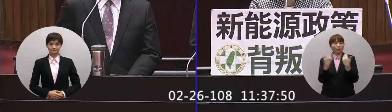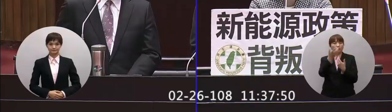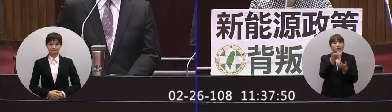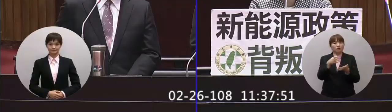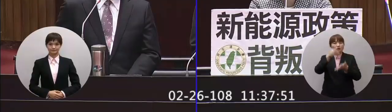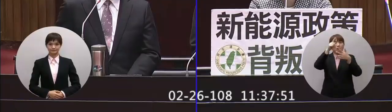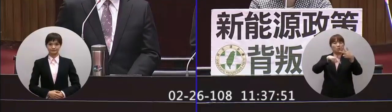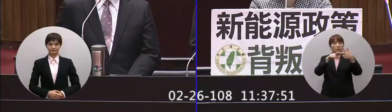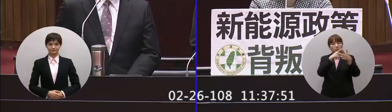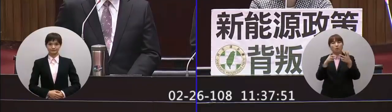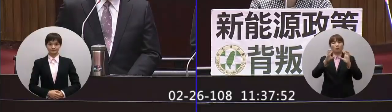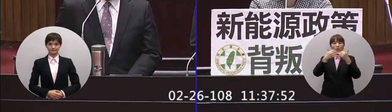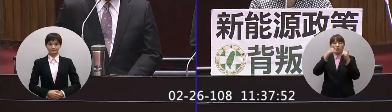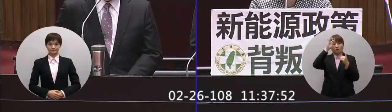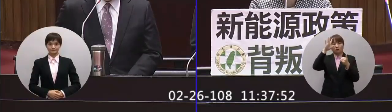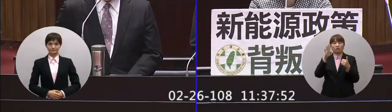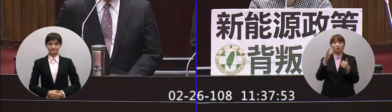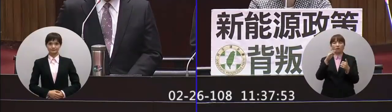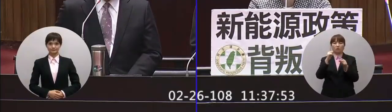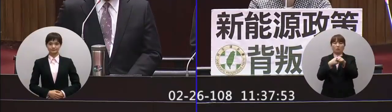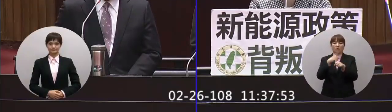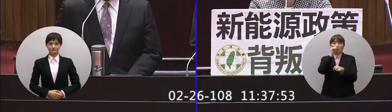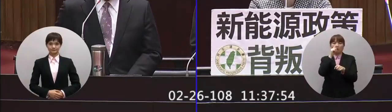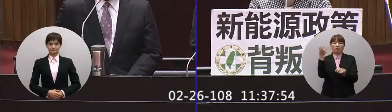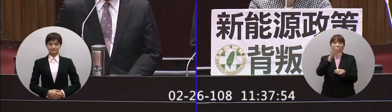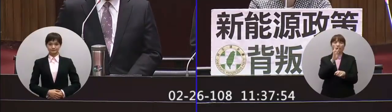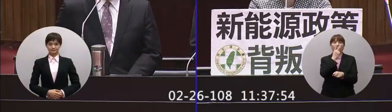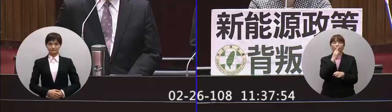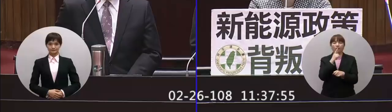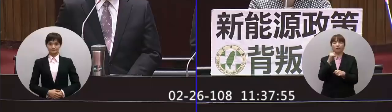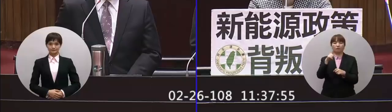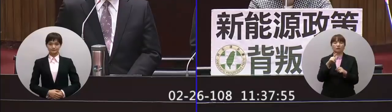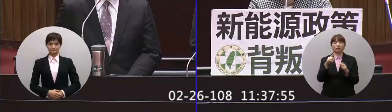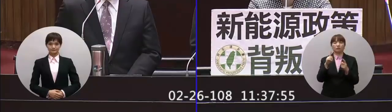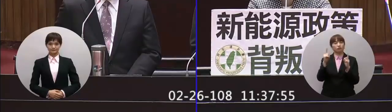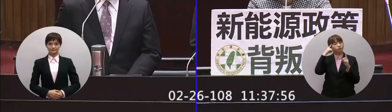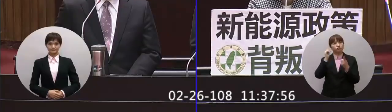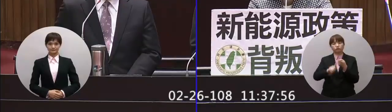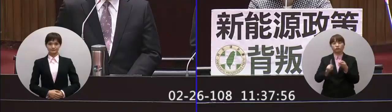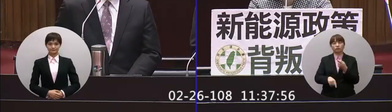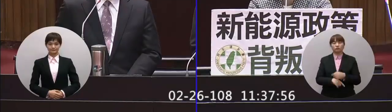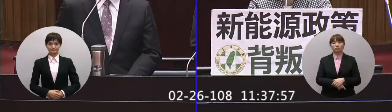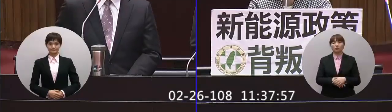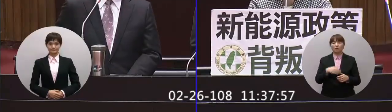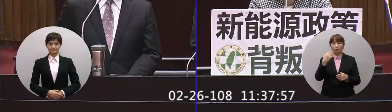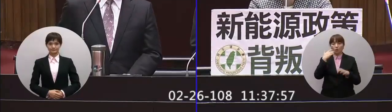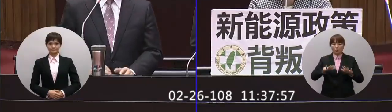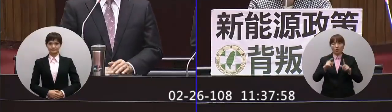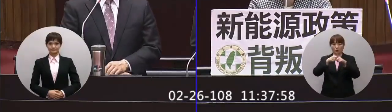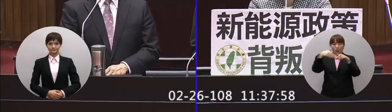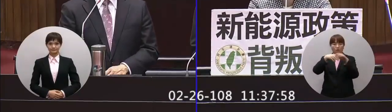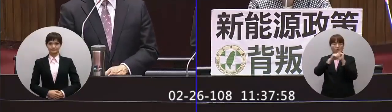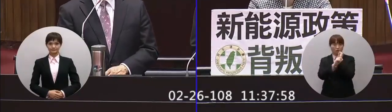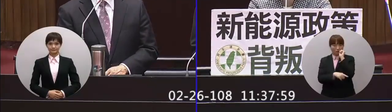刚那一番的谈论，说国民党向来就是变变变，不是如此的。我觉得既然我们现在有公投